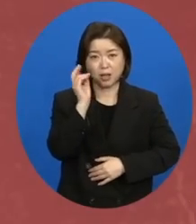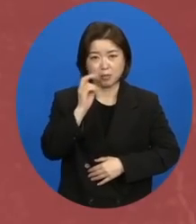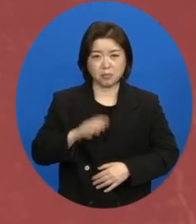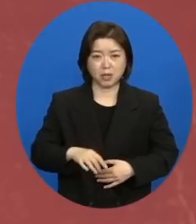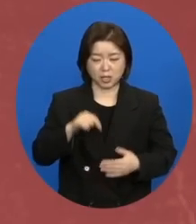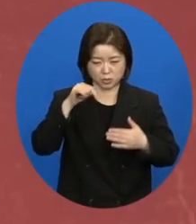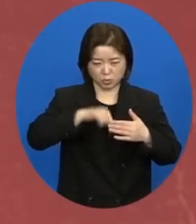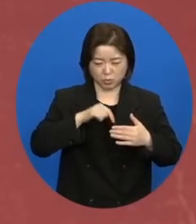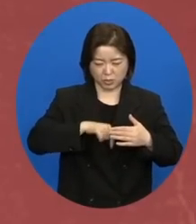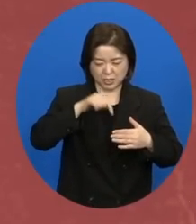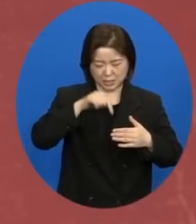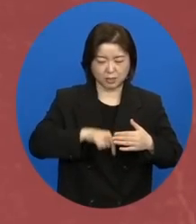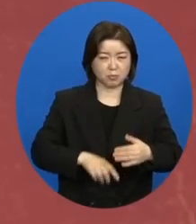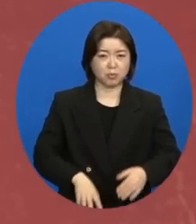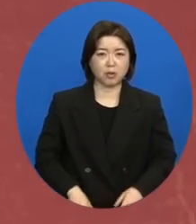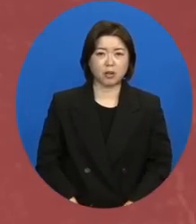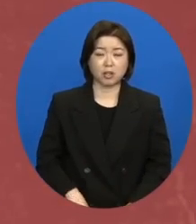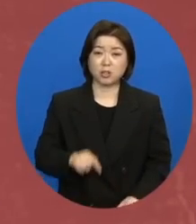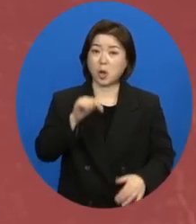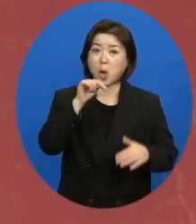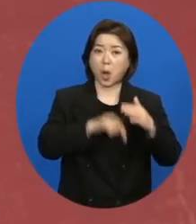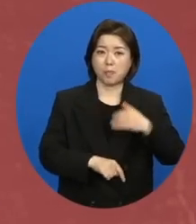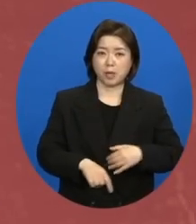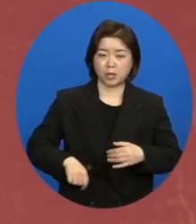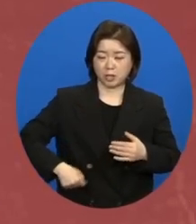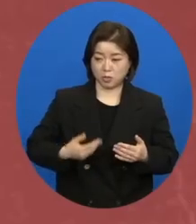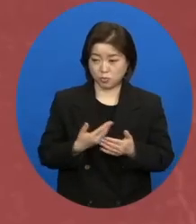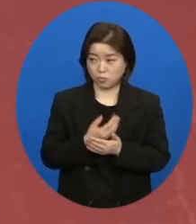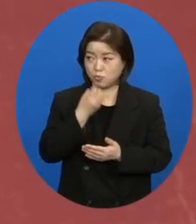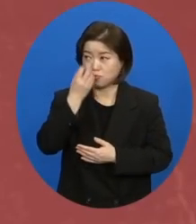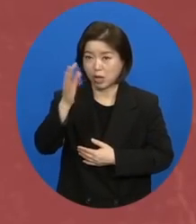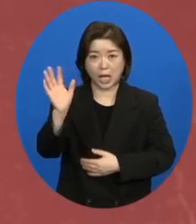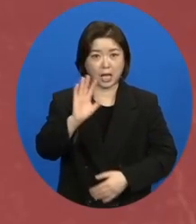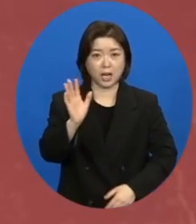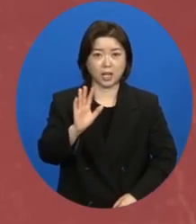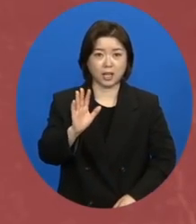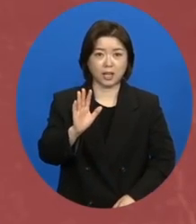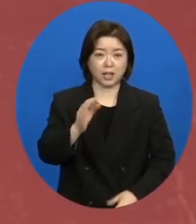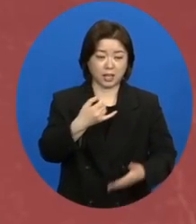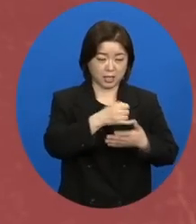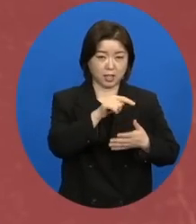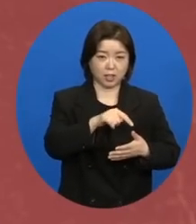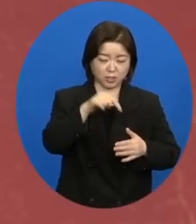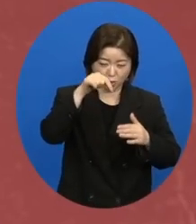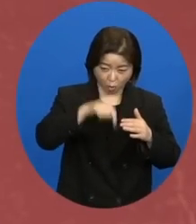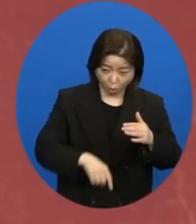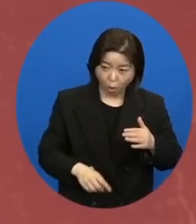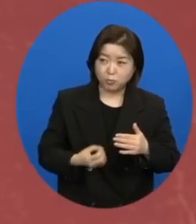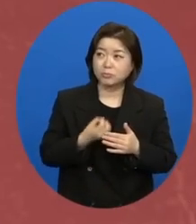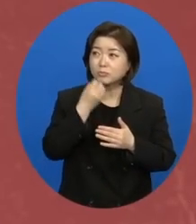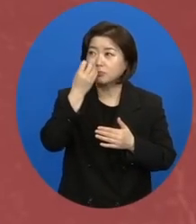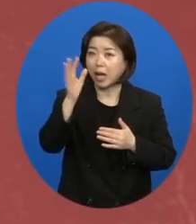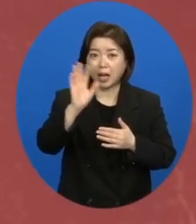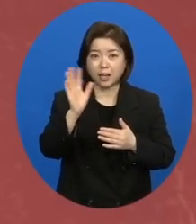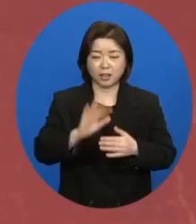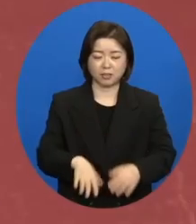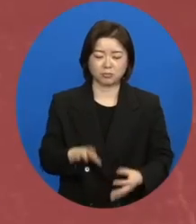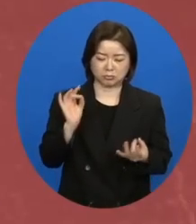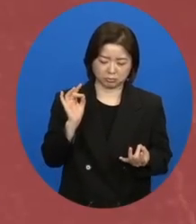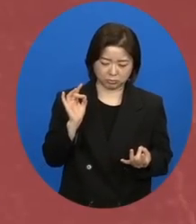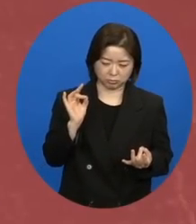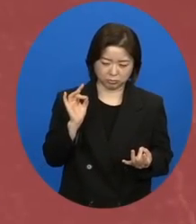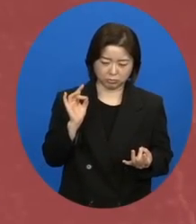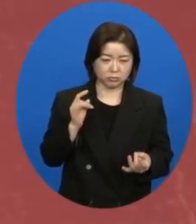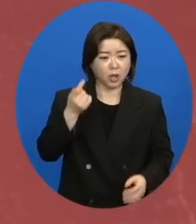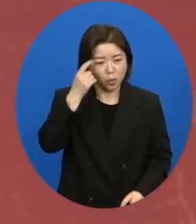속이 깊어. 너무 깊어서 회개가 안 나와. 너무 깊어서. 그래서 막 가만히 있어.